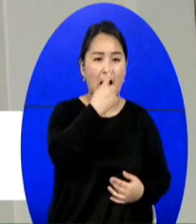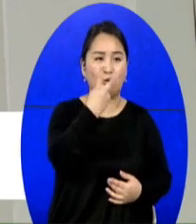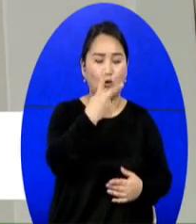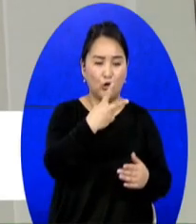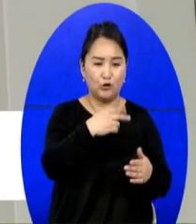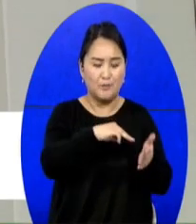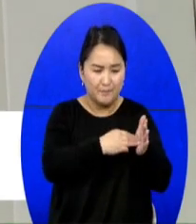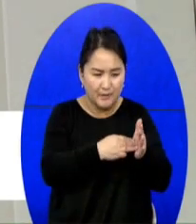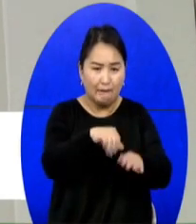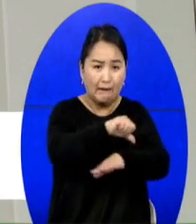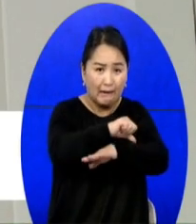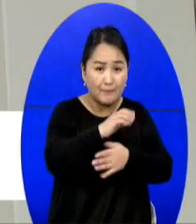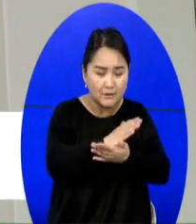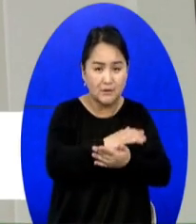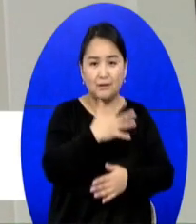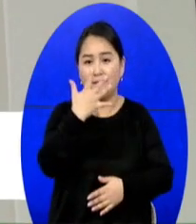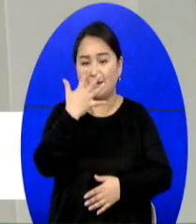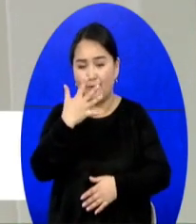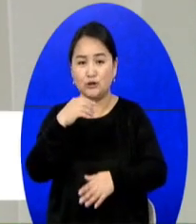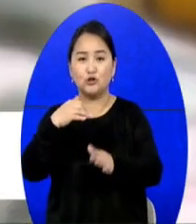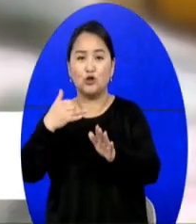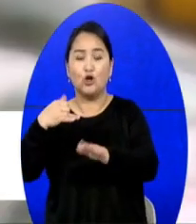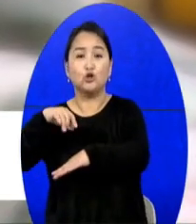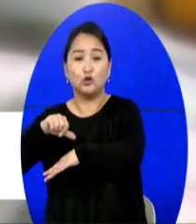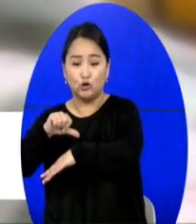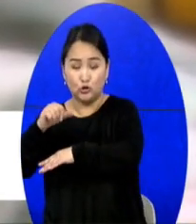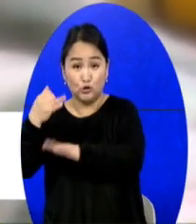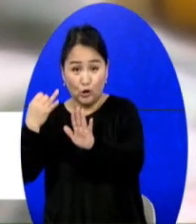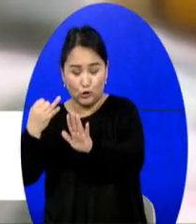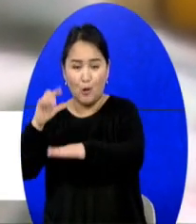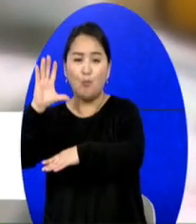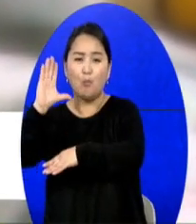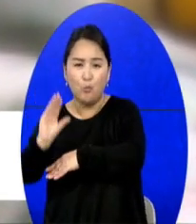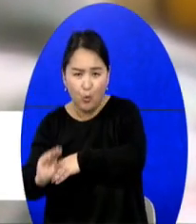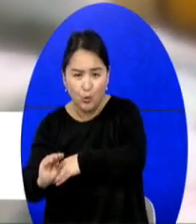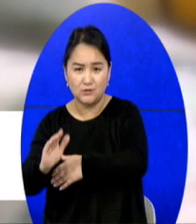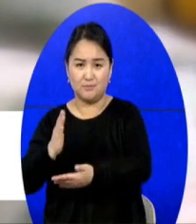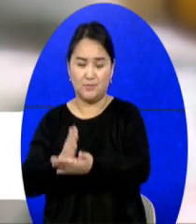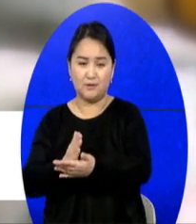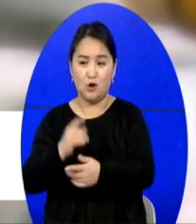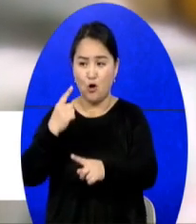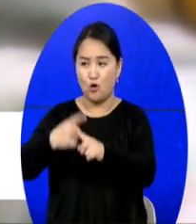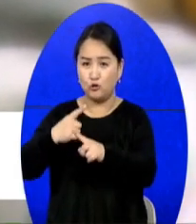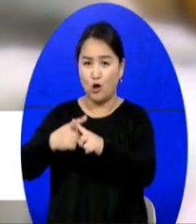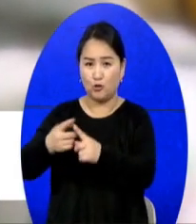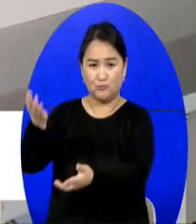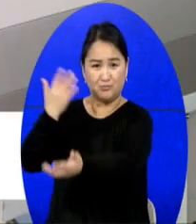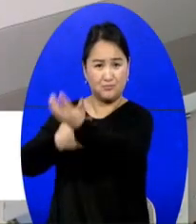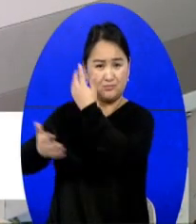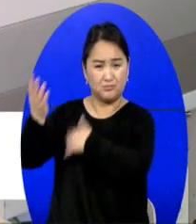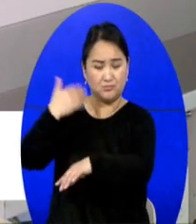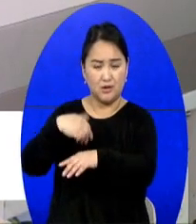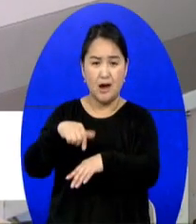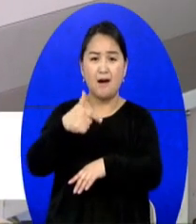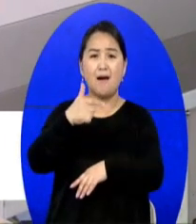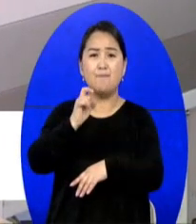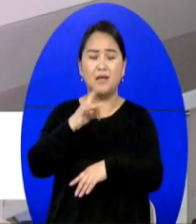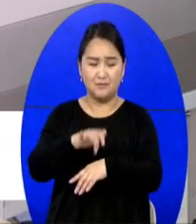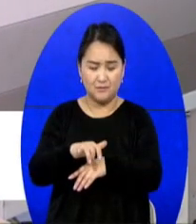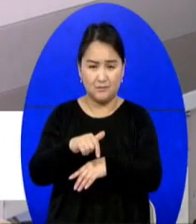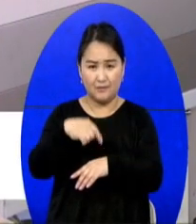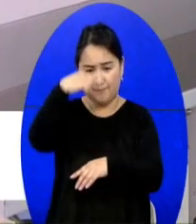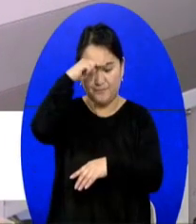одоо 5-аас 7 болж 2 дахин буурсан. Хөдөө орон нутгаас хүн хэлбэрээр гэмтэж бэртсэн иргэд гэмтэл зах судлалын үндэсний төвд ирэх иргэдийн тоо мөн